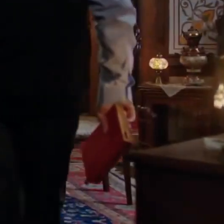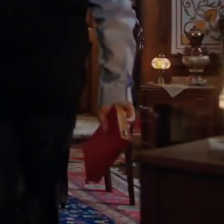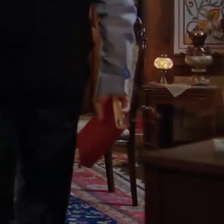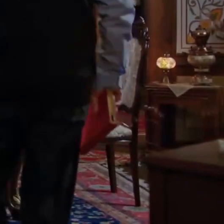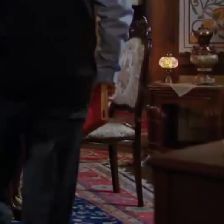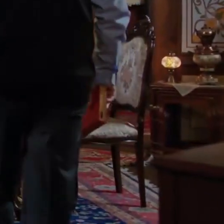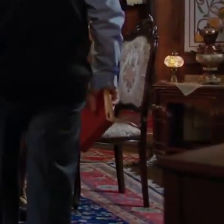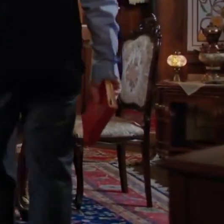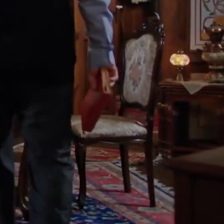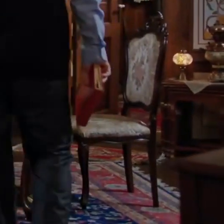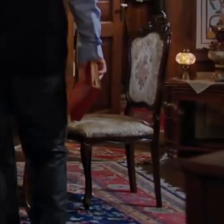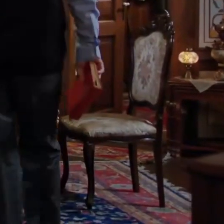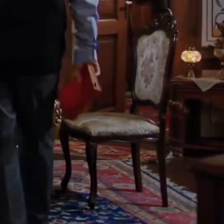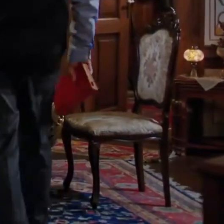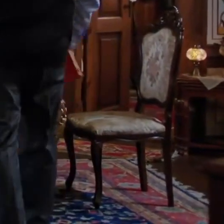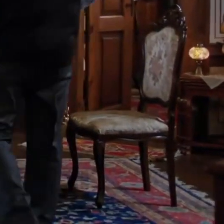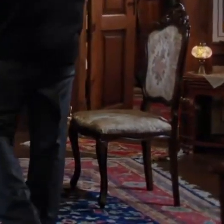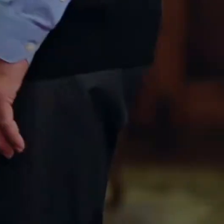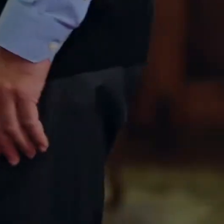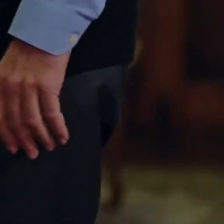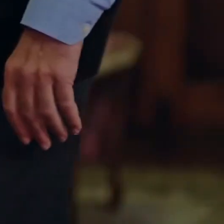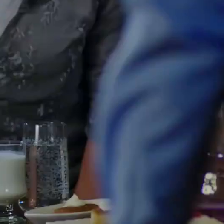hala masada. Erol masanın başına geldi.